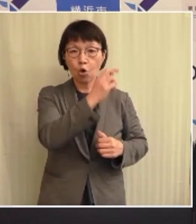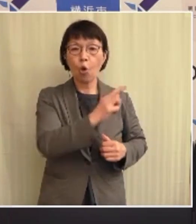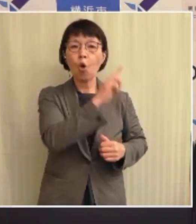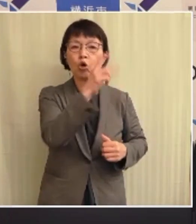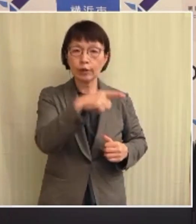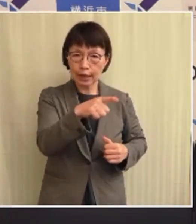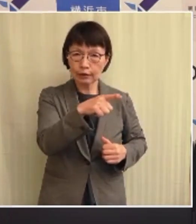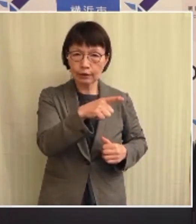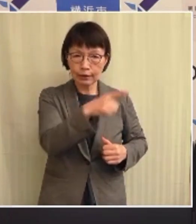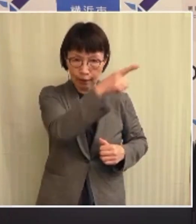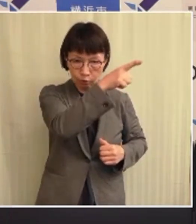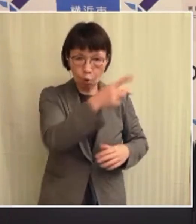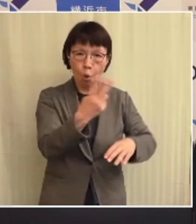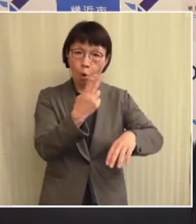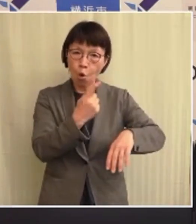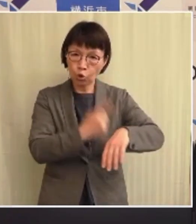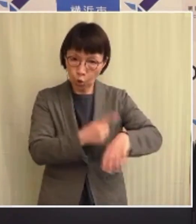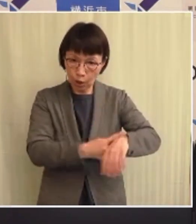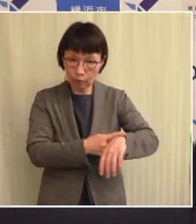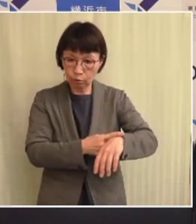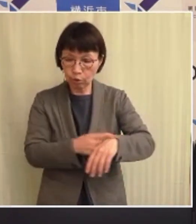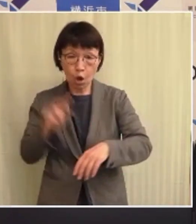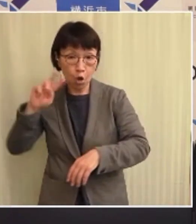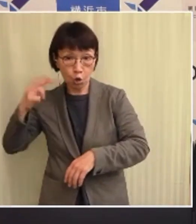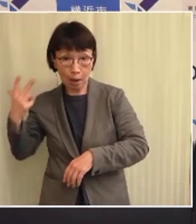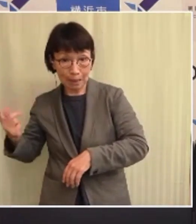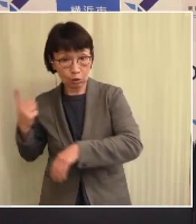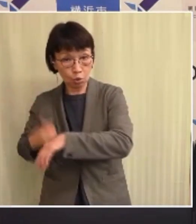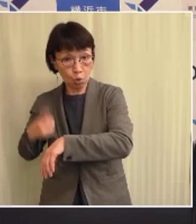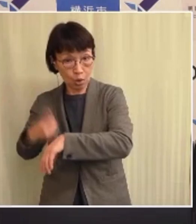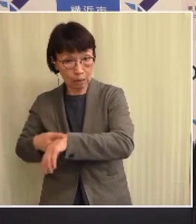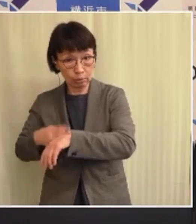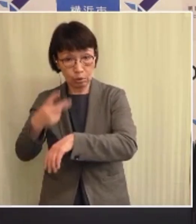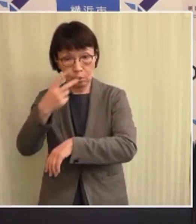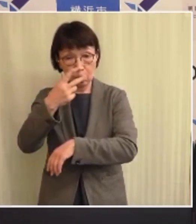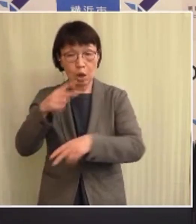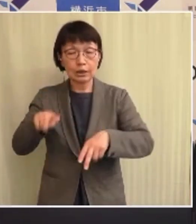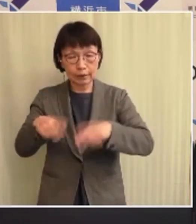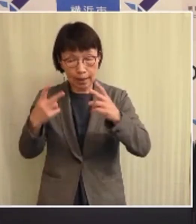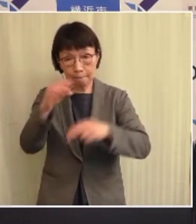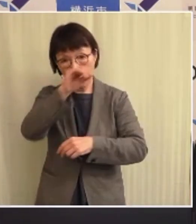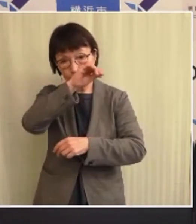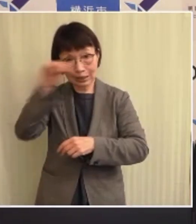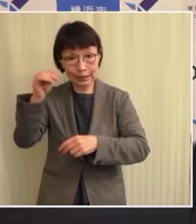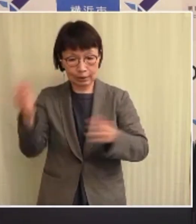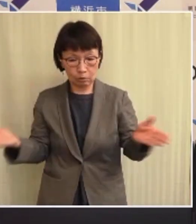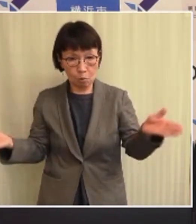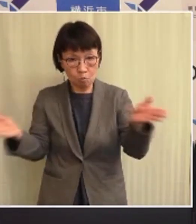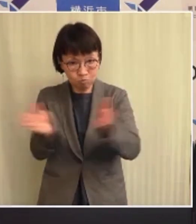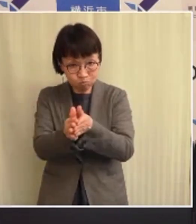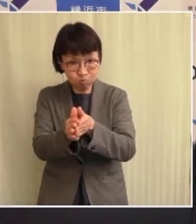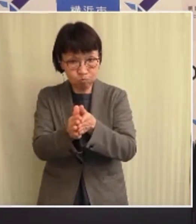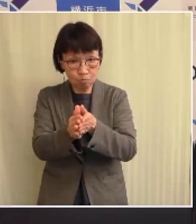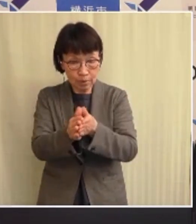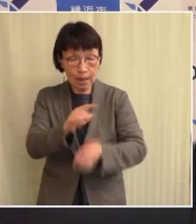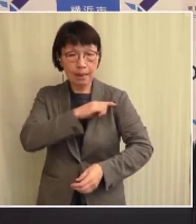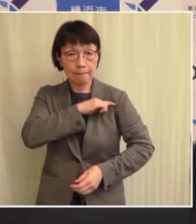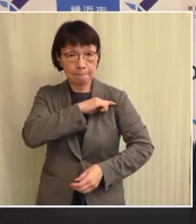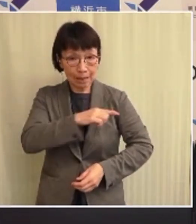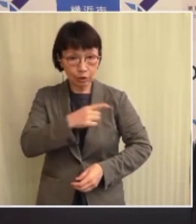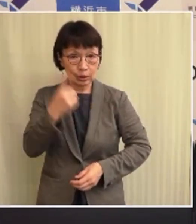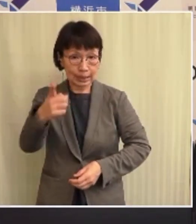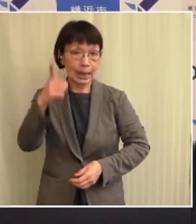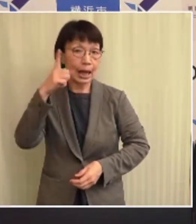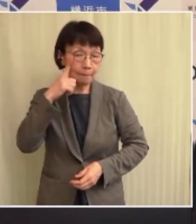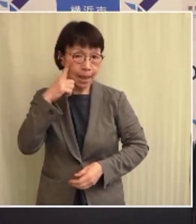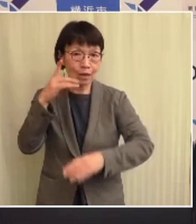のノウハウと本市のノウハウ専門知識を連携させてですね、まず第1弾の企画